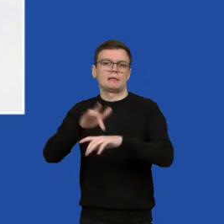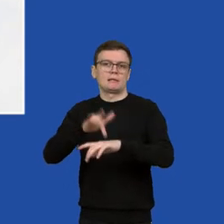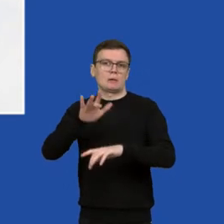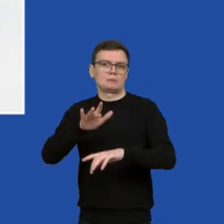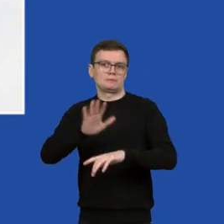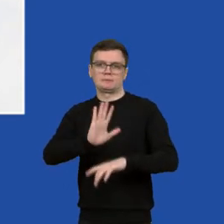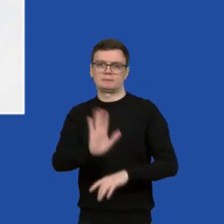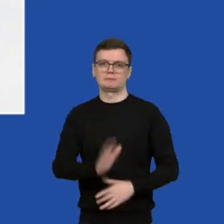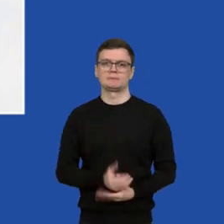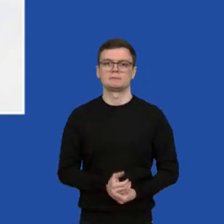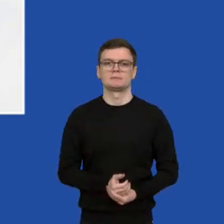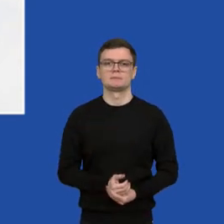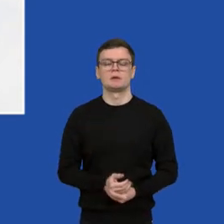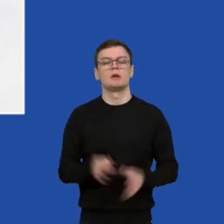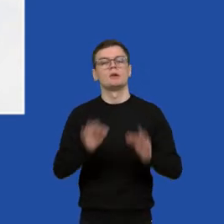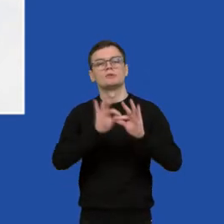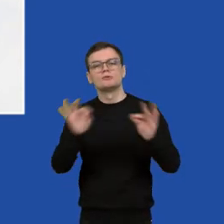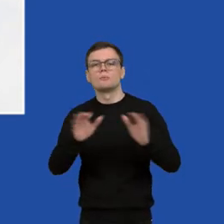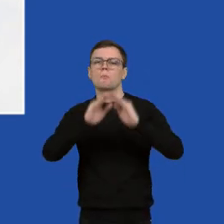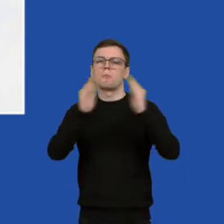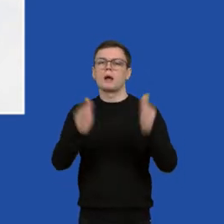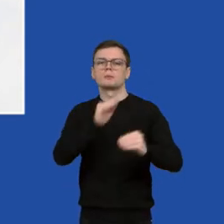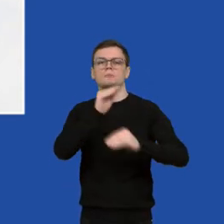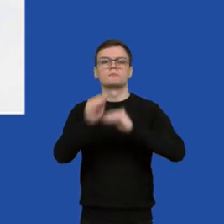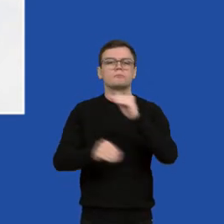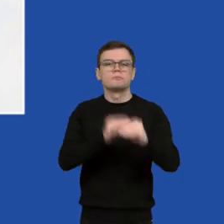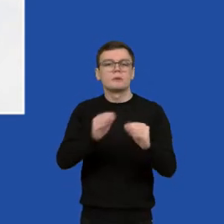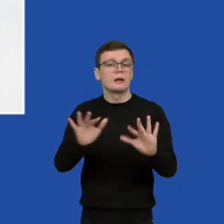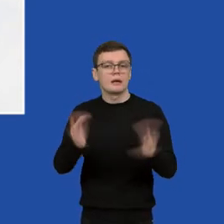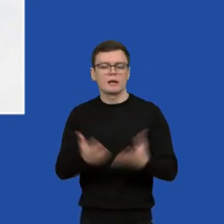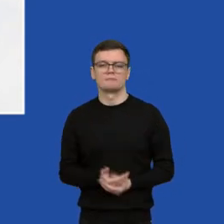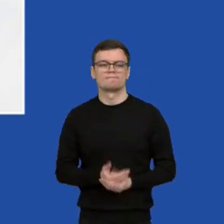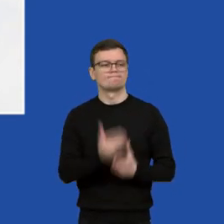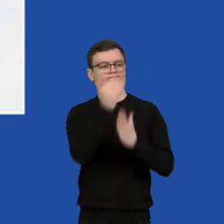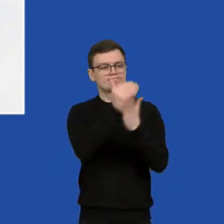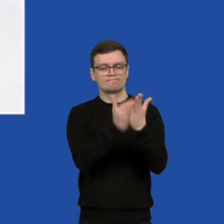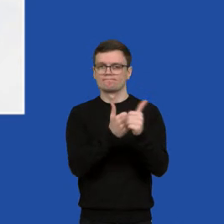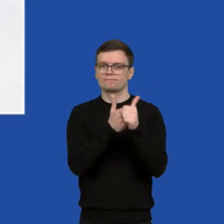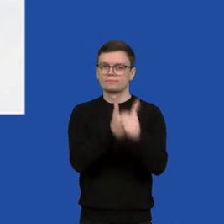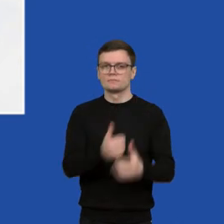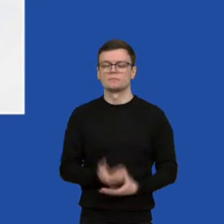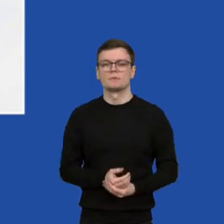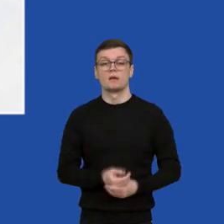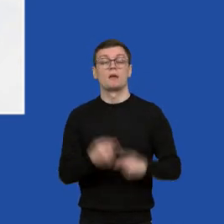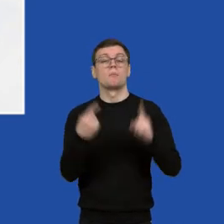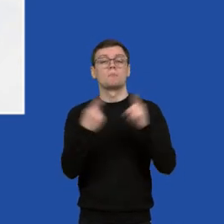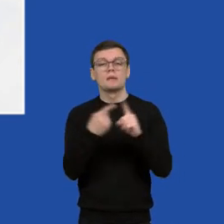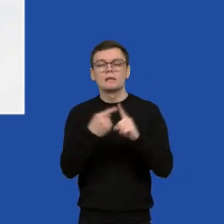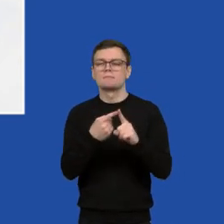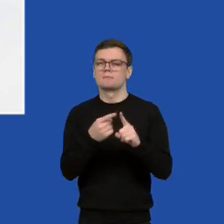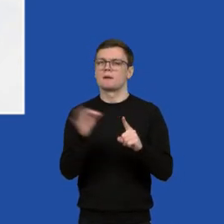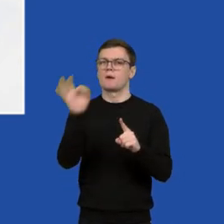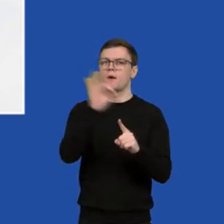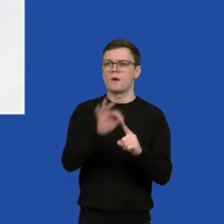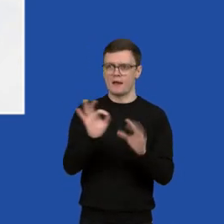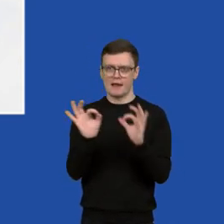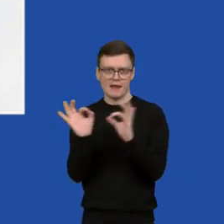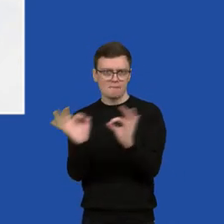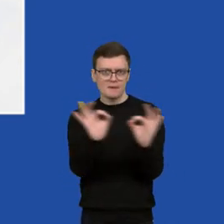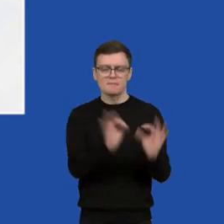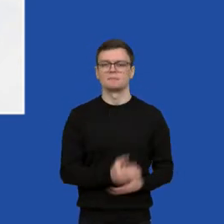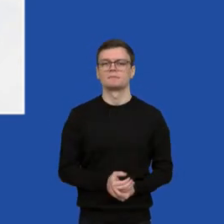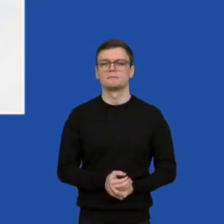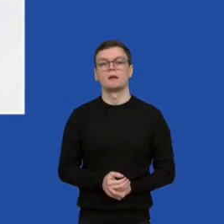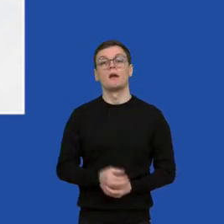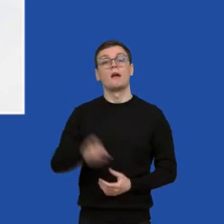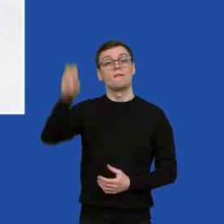Dėliodami siūlymų paketą vadovavomės keletų pagrindinių principų. Tai pirmasis yra taiklumas, kad parama valstybės